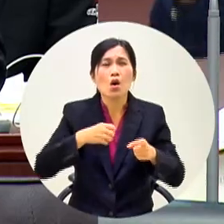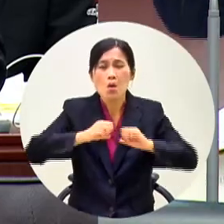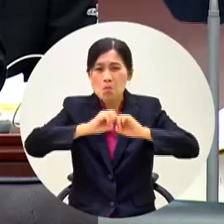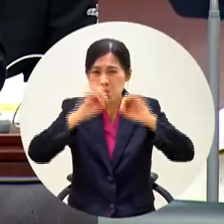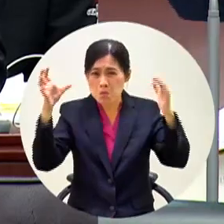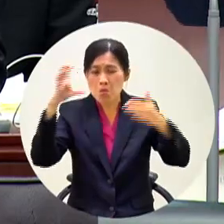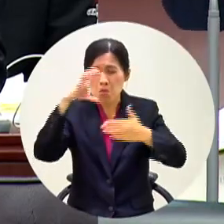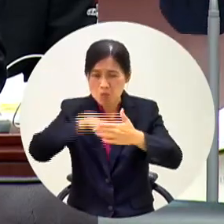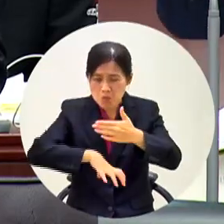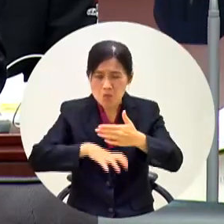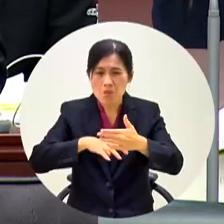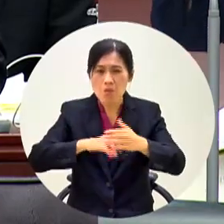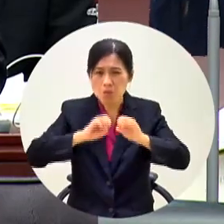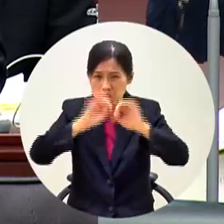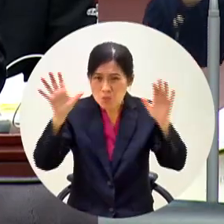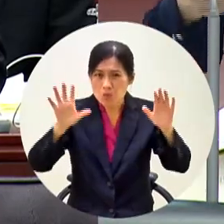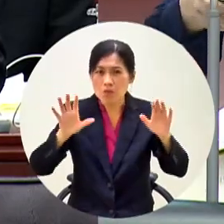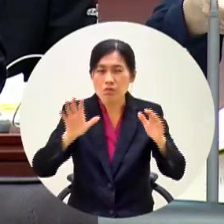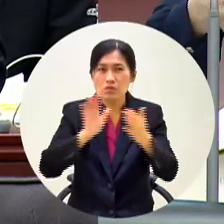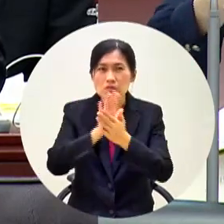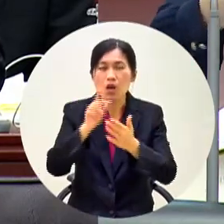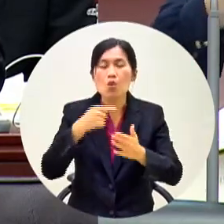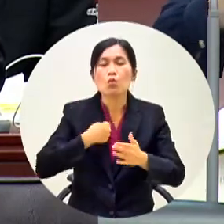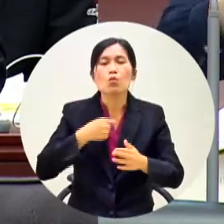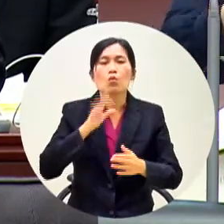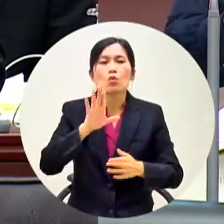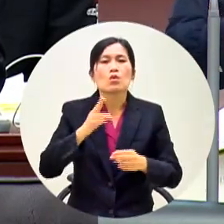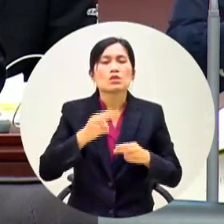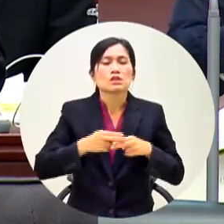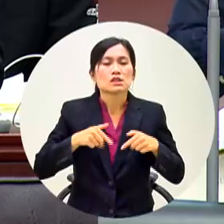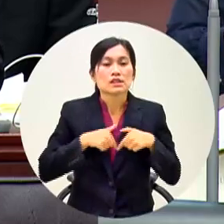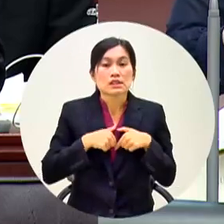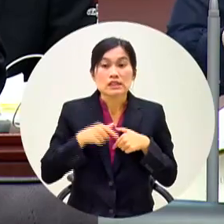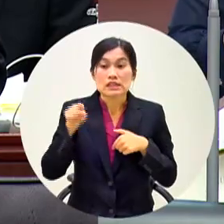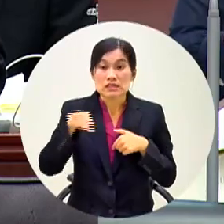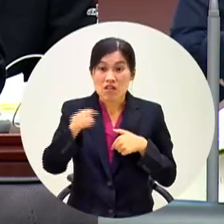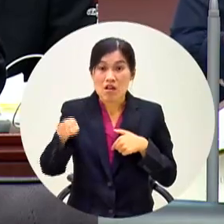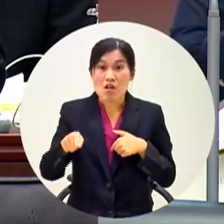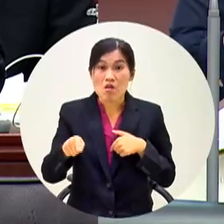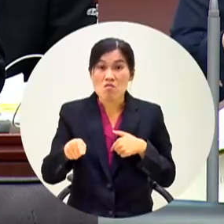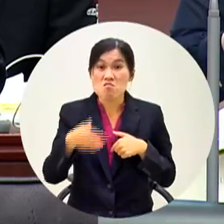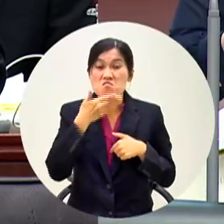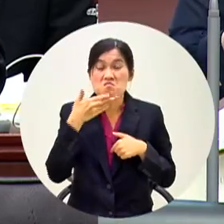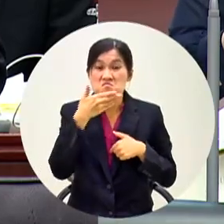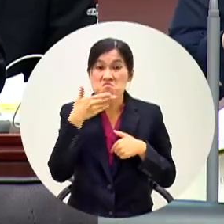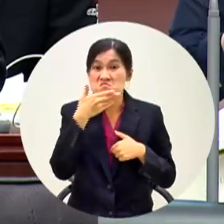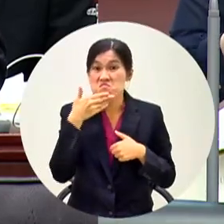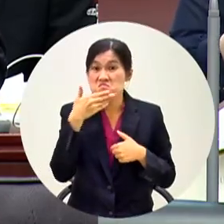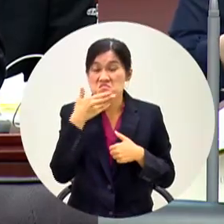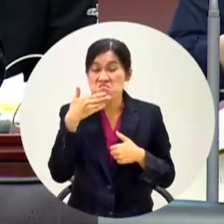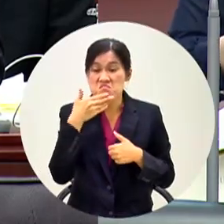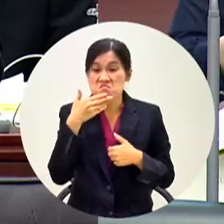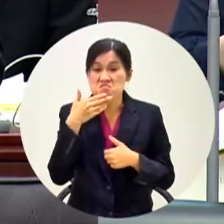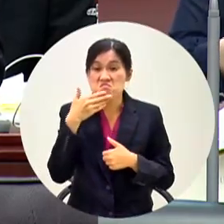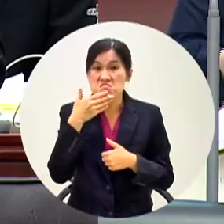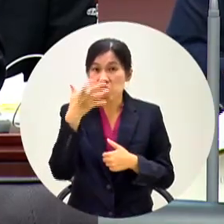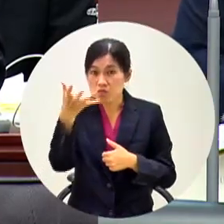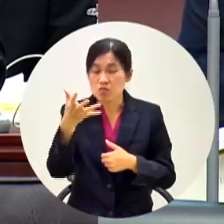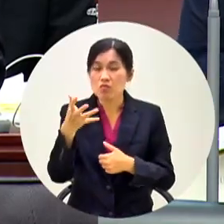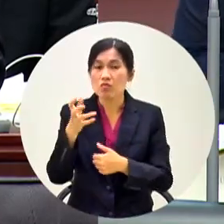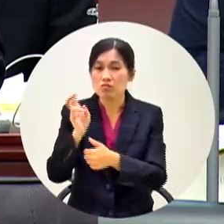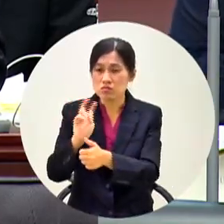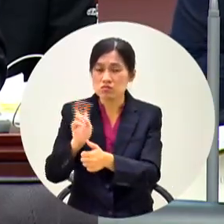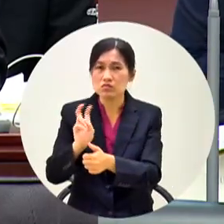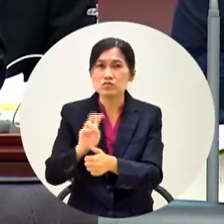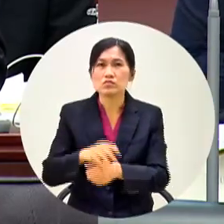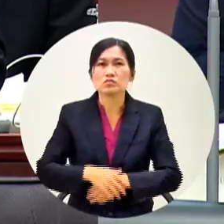后，那我市长有信心，他的条件会更照顾大林埔，因为。 还是继续的， 我